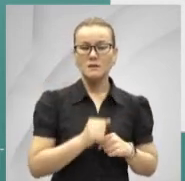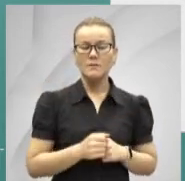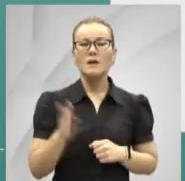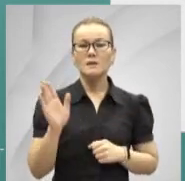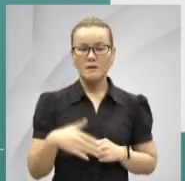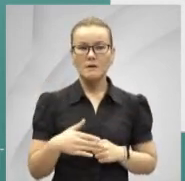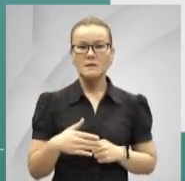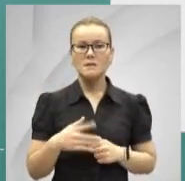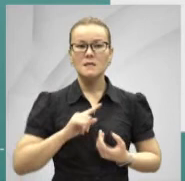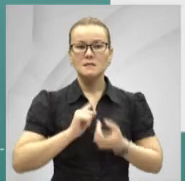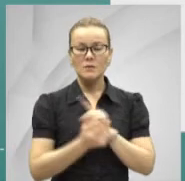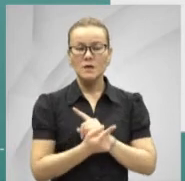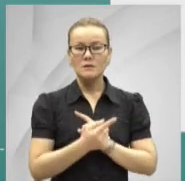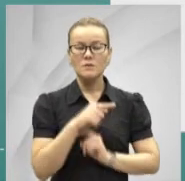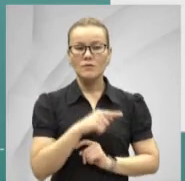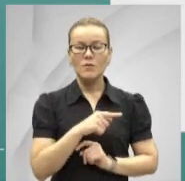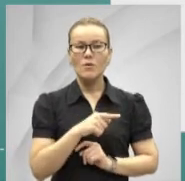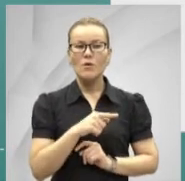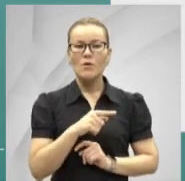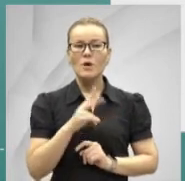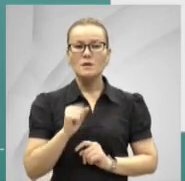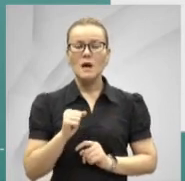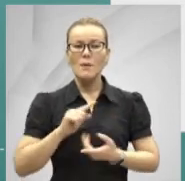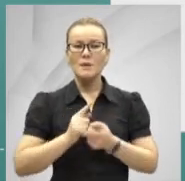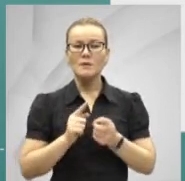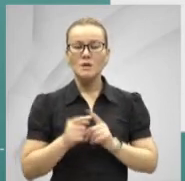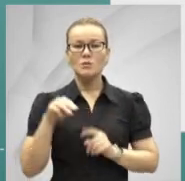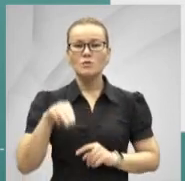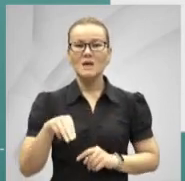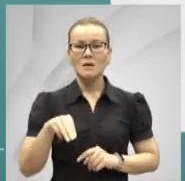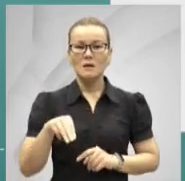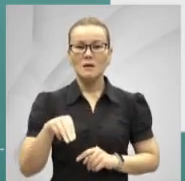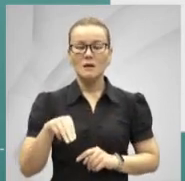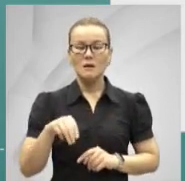Давайте заменим его на переменную t.